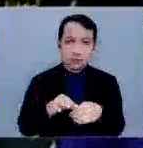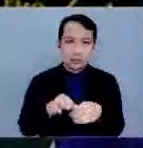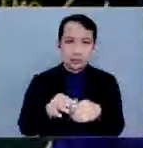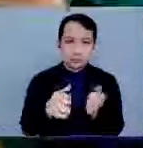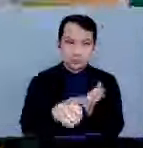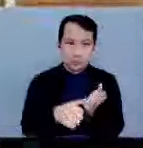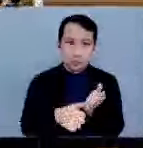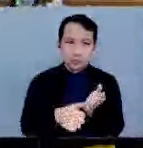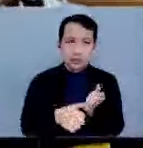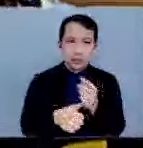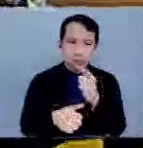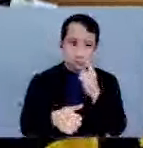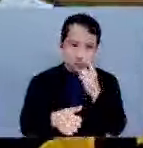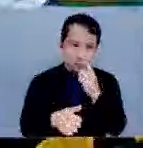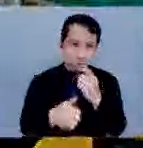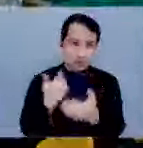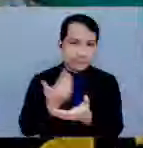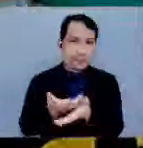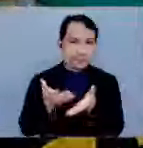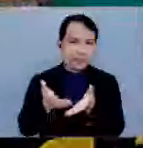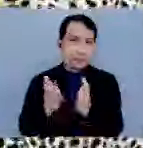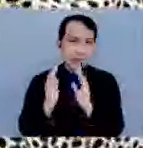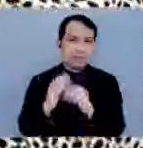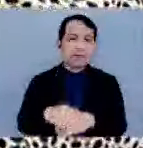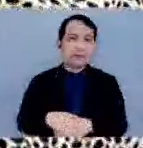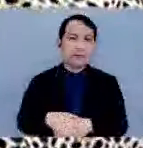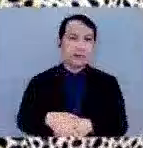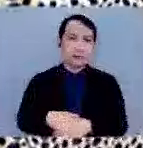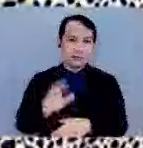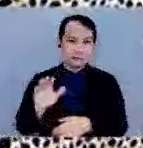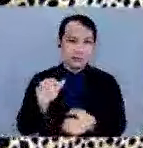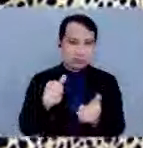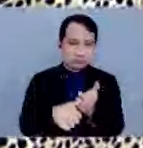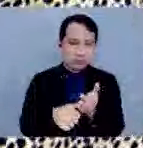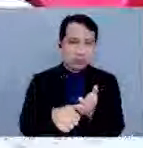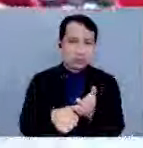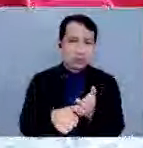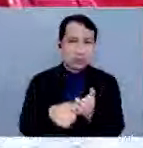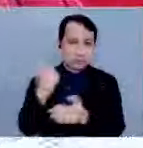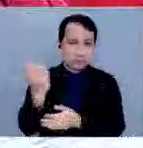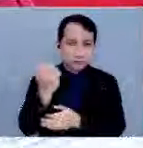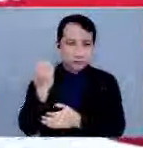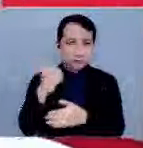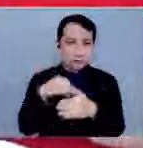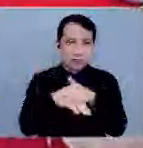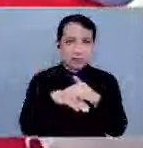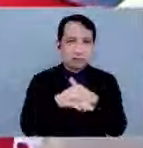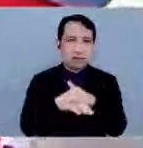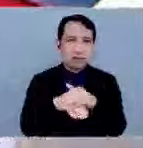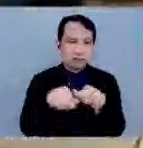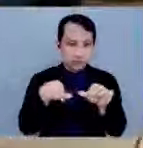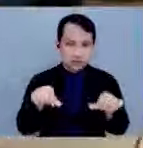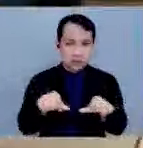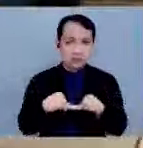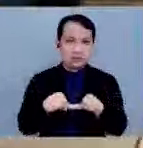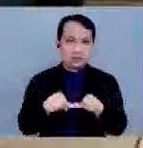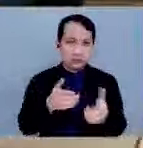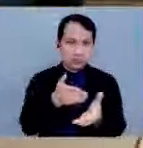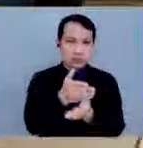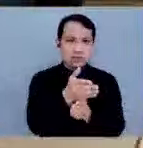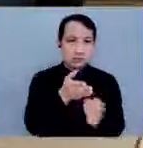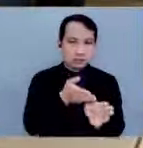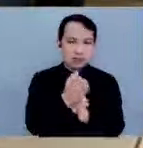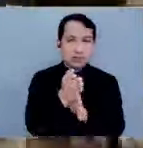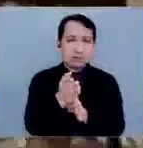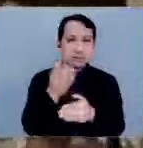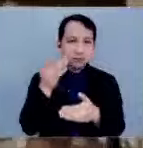George Garcia, papayagan pa rin naman silang bumoto, pero sa mga emergency accessible polling places na sila didiretso. Dahil pinaagang